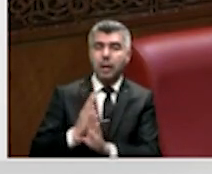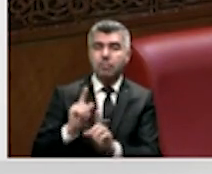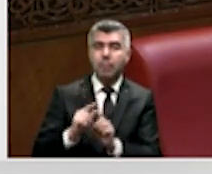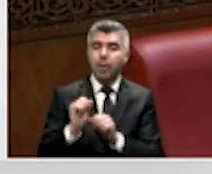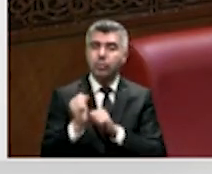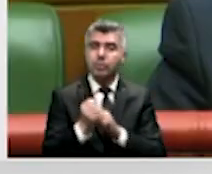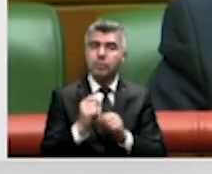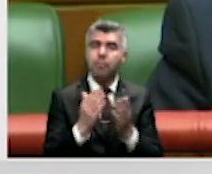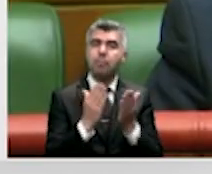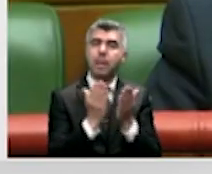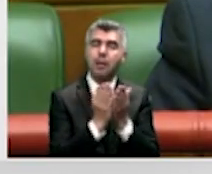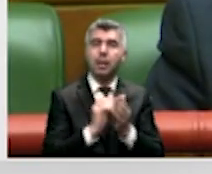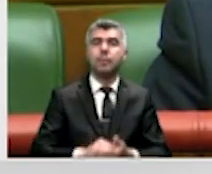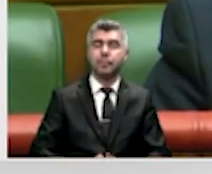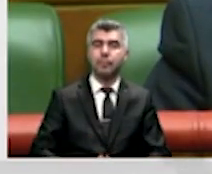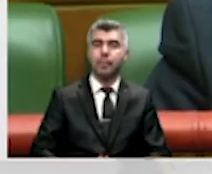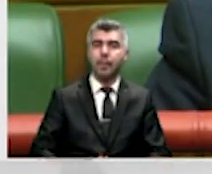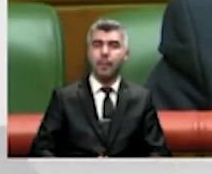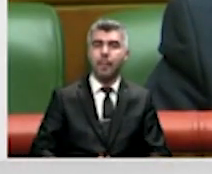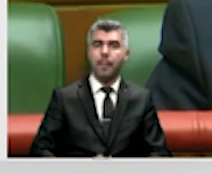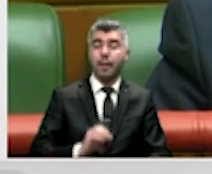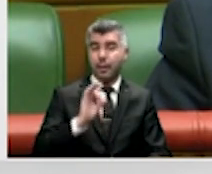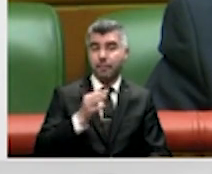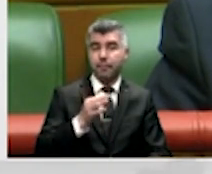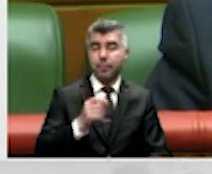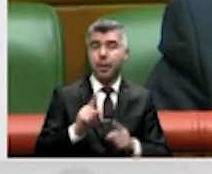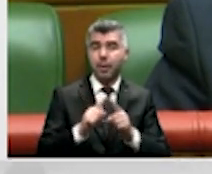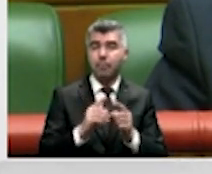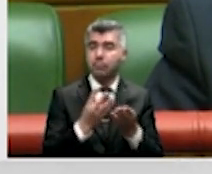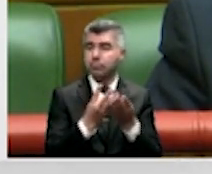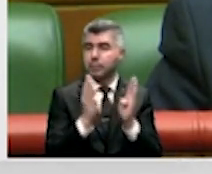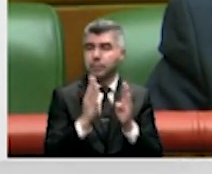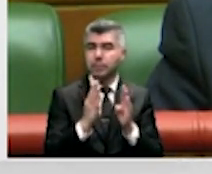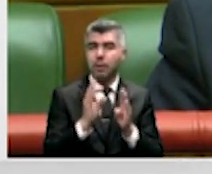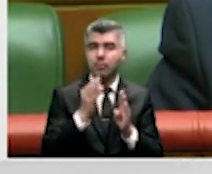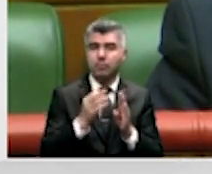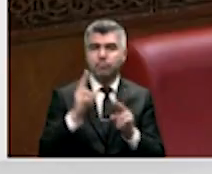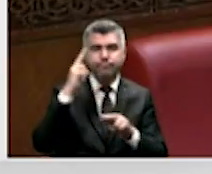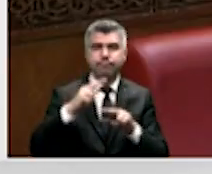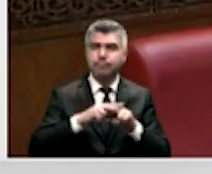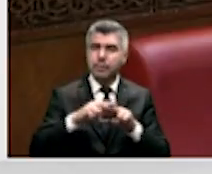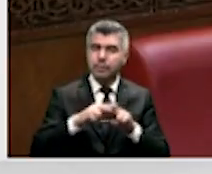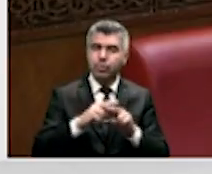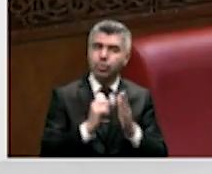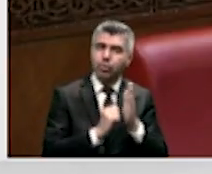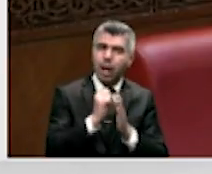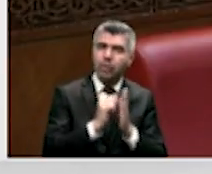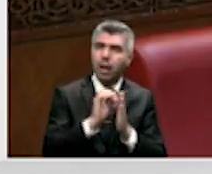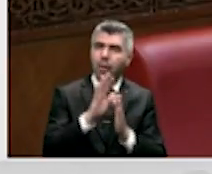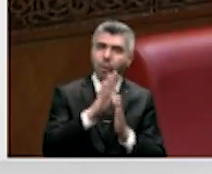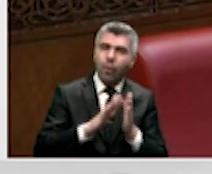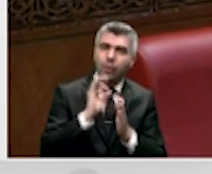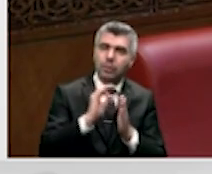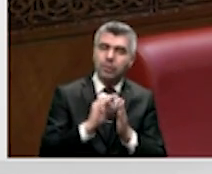بالمؤسسات التعليميه، لان الا بغينا نجعلوها تكون فضاءات امنه وتتحفز على النجاح ديال